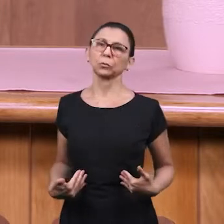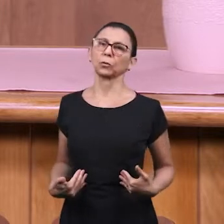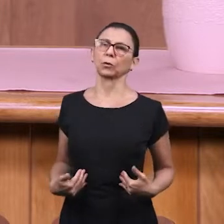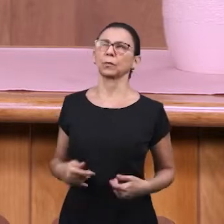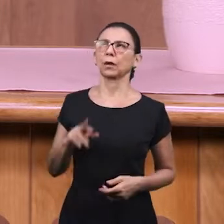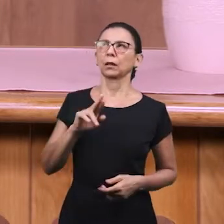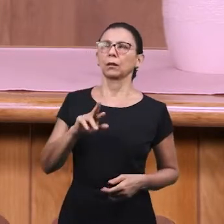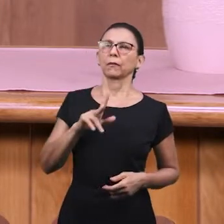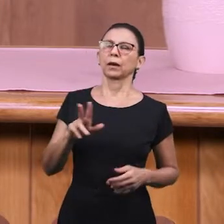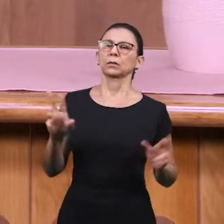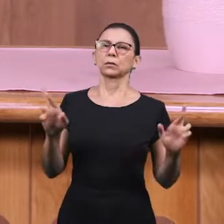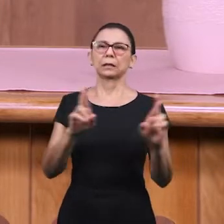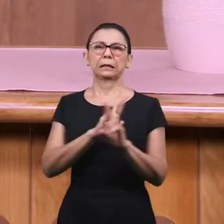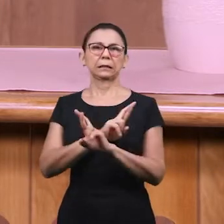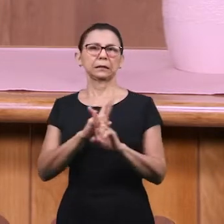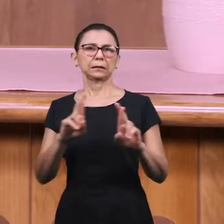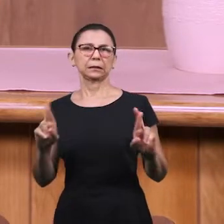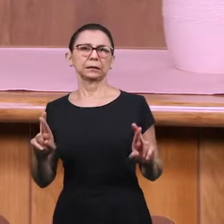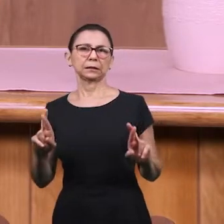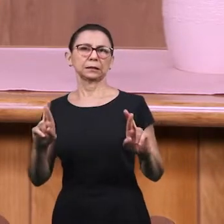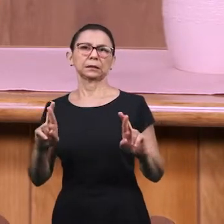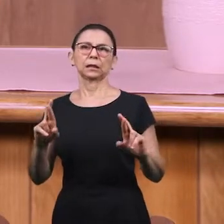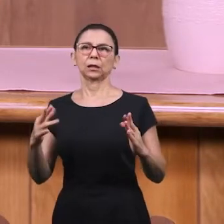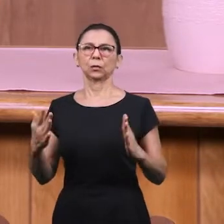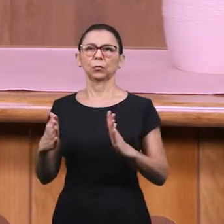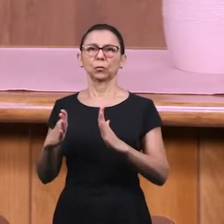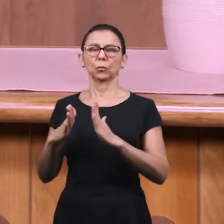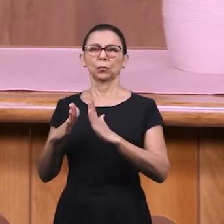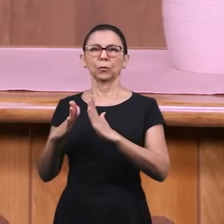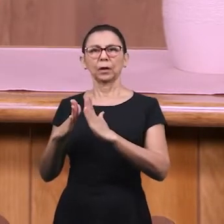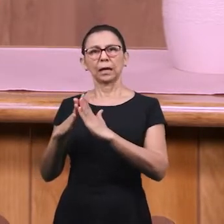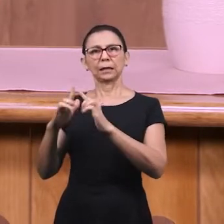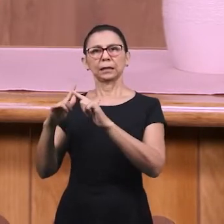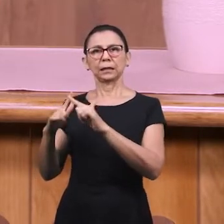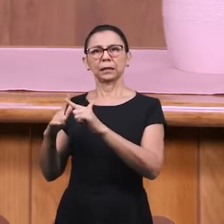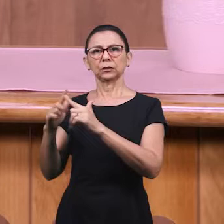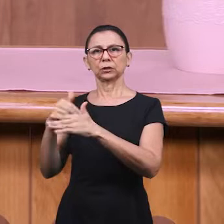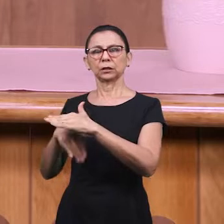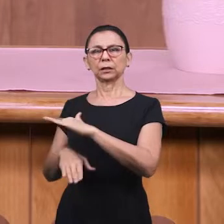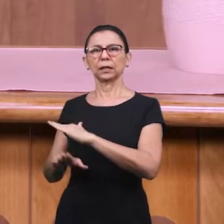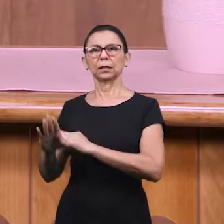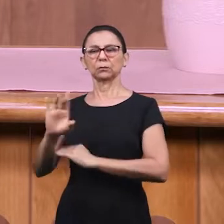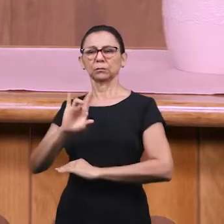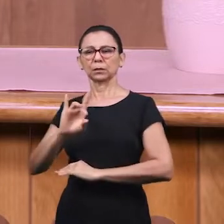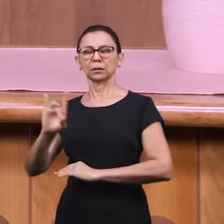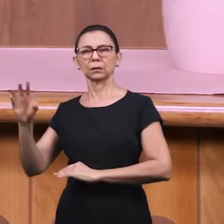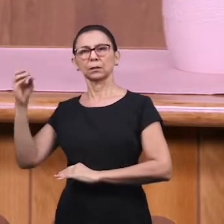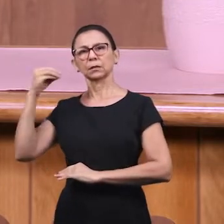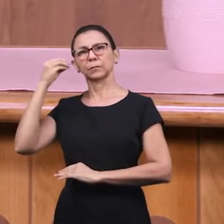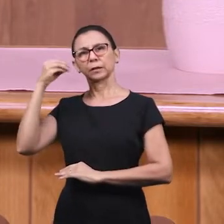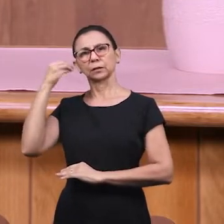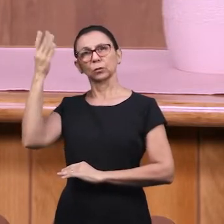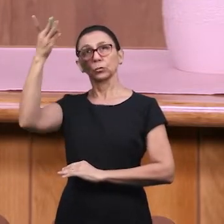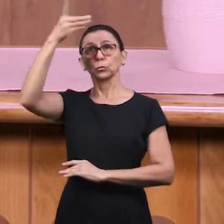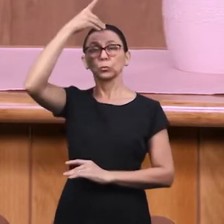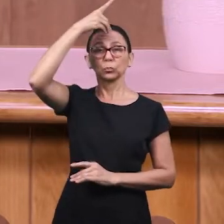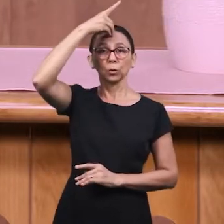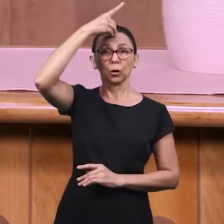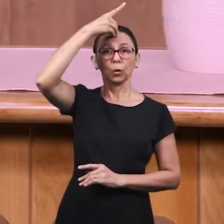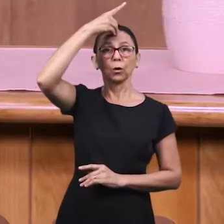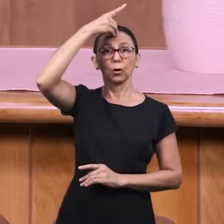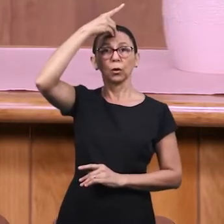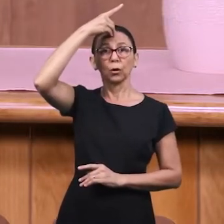в отношении Церкви, в себе, ее членов, живя этими